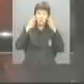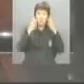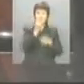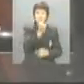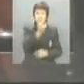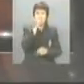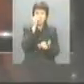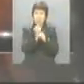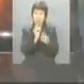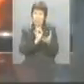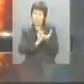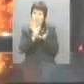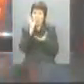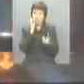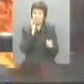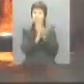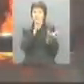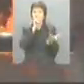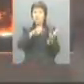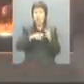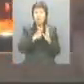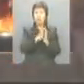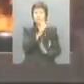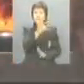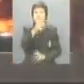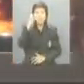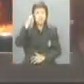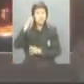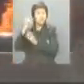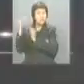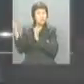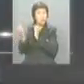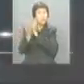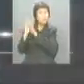ที่ไร้เหตุผลแต่ยืนยันว่าเหตุจราจรจะไม่ส่งผลกระทบกับ